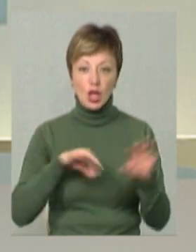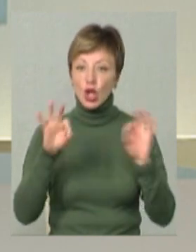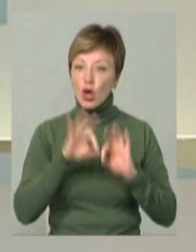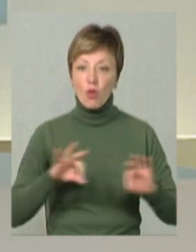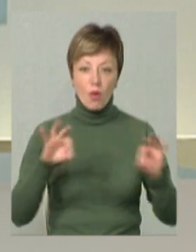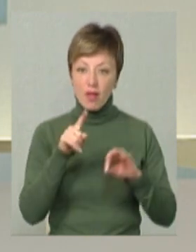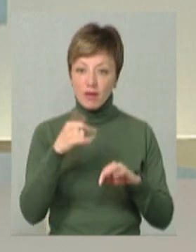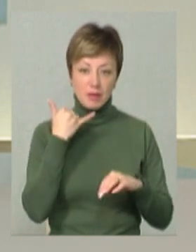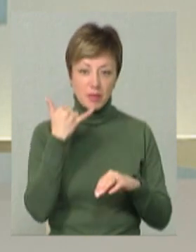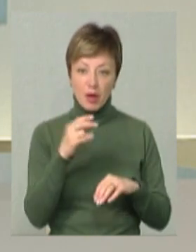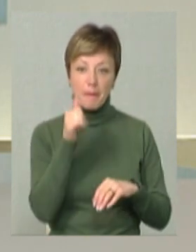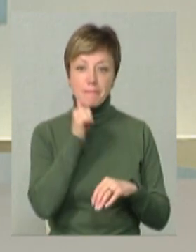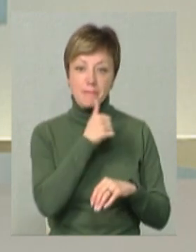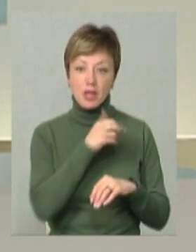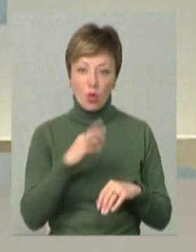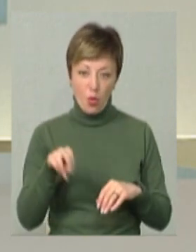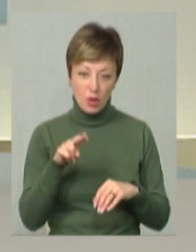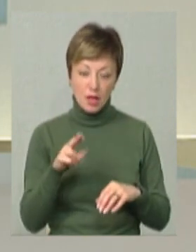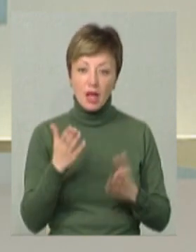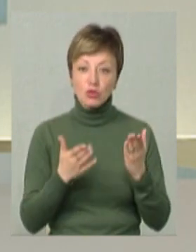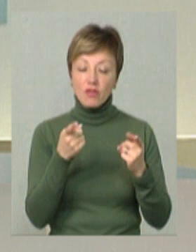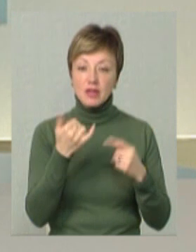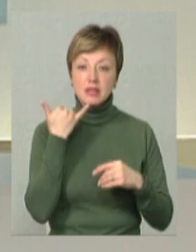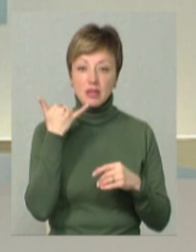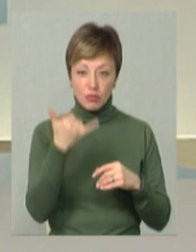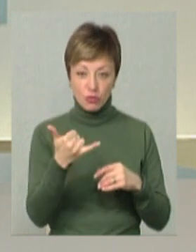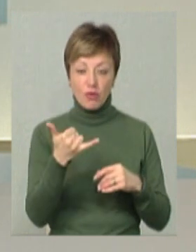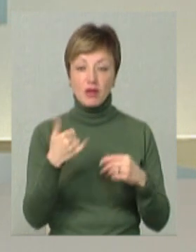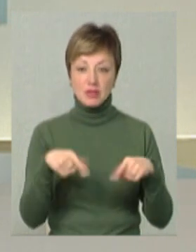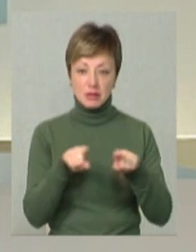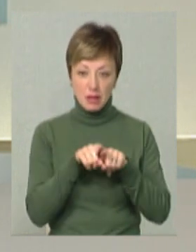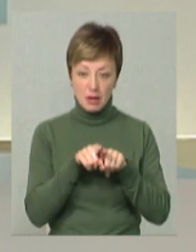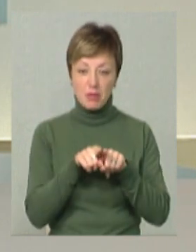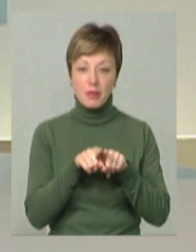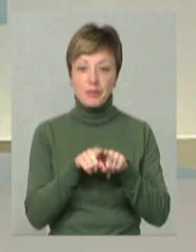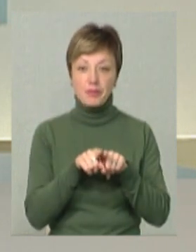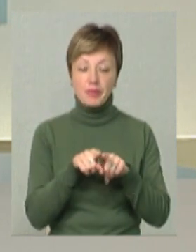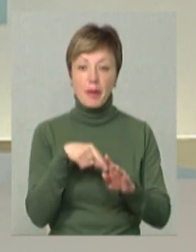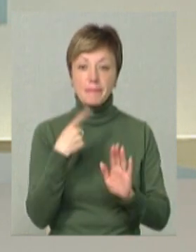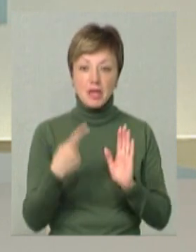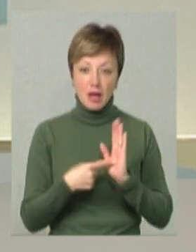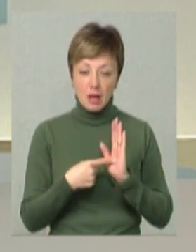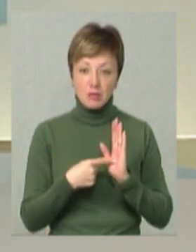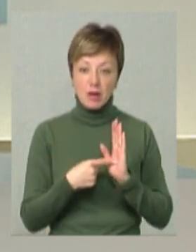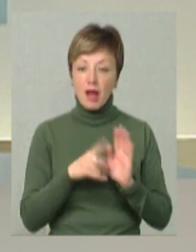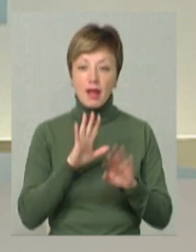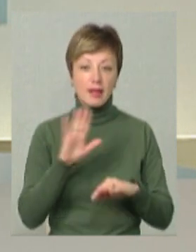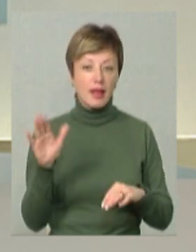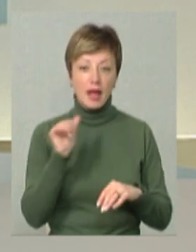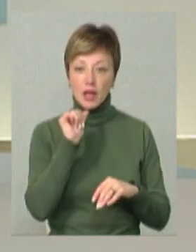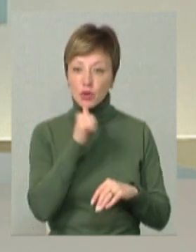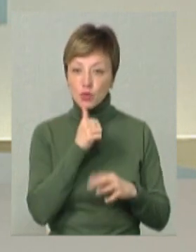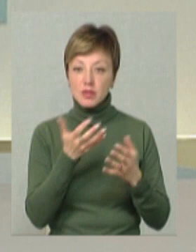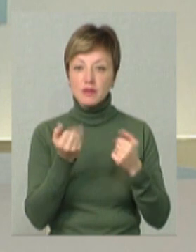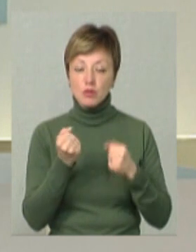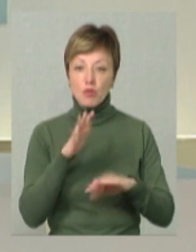ніколи не буде у вас питати пін-код. Якщо до вас зателефонували вже з таким питанням, не лінуйтеся,